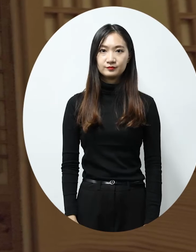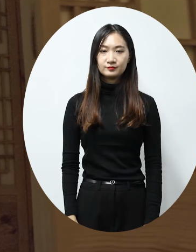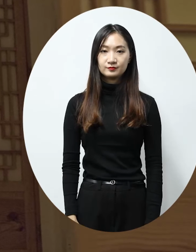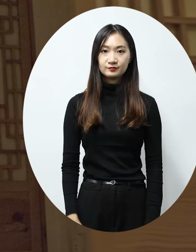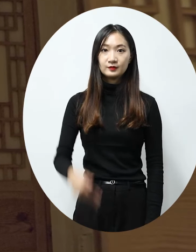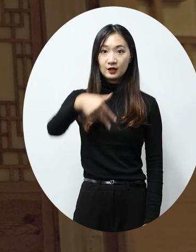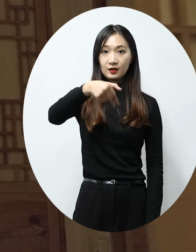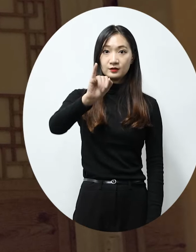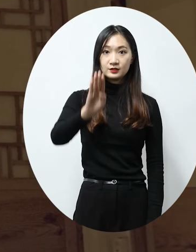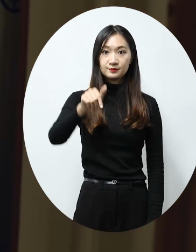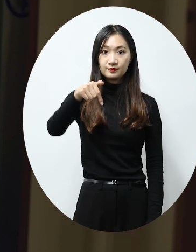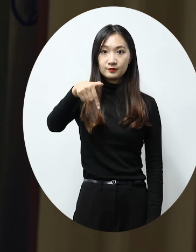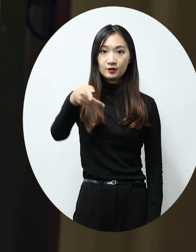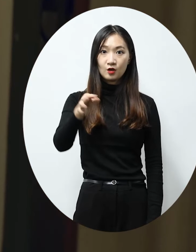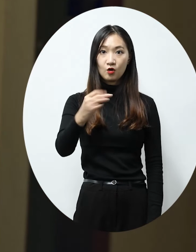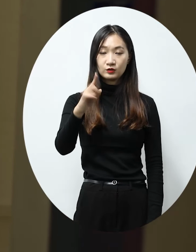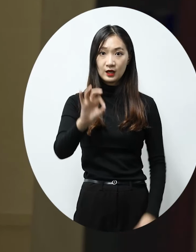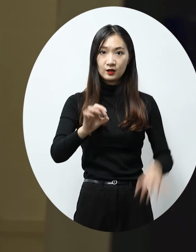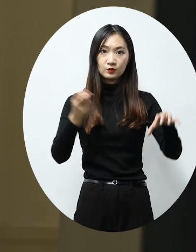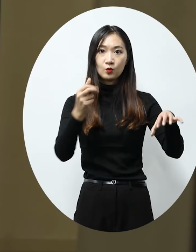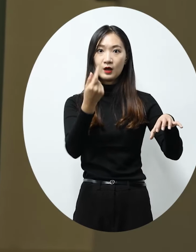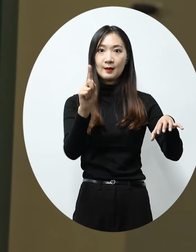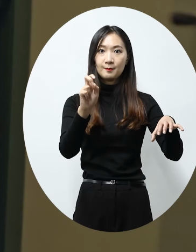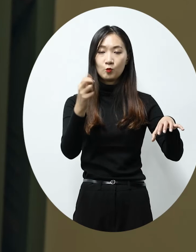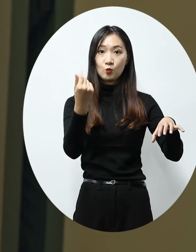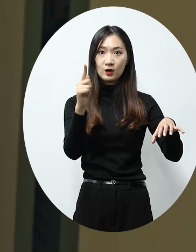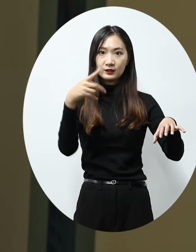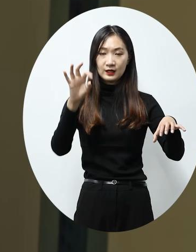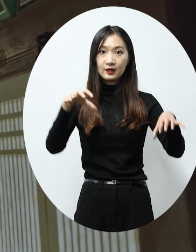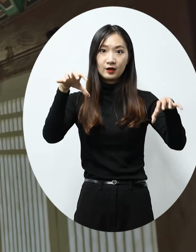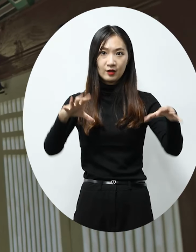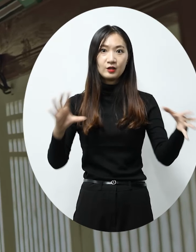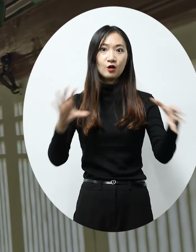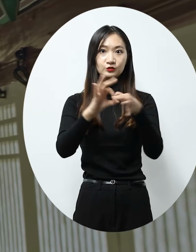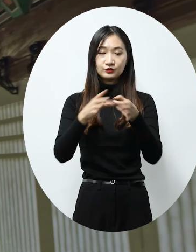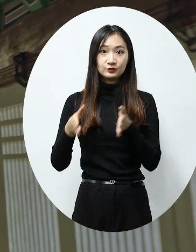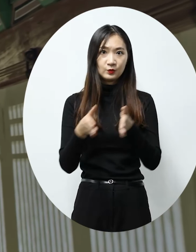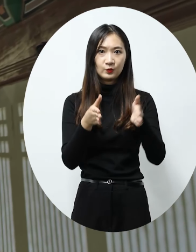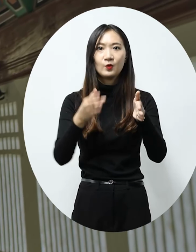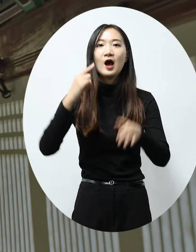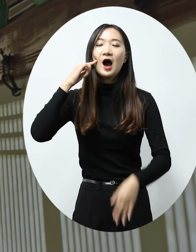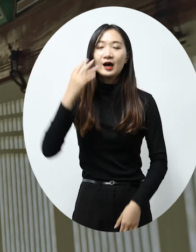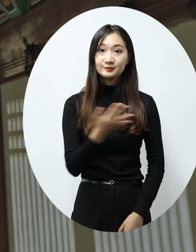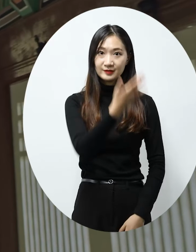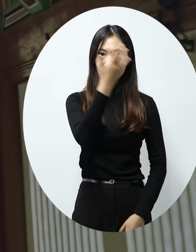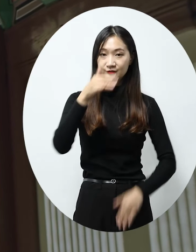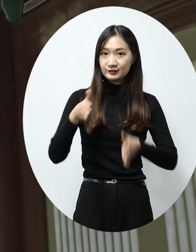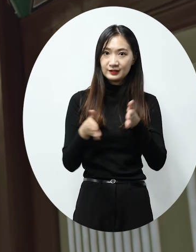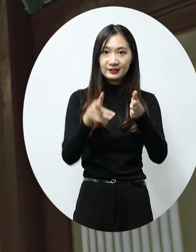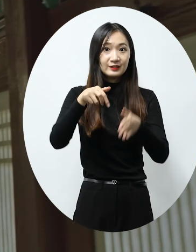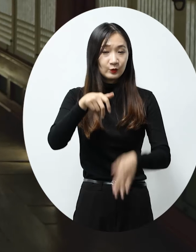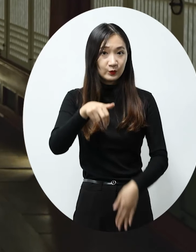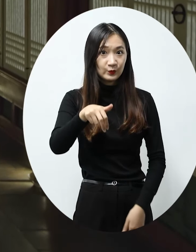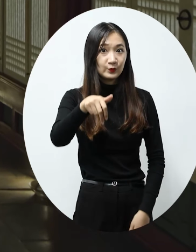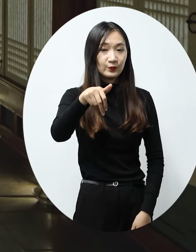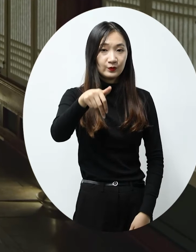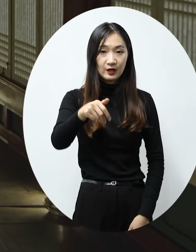집경당과 함화당을 이어주는 통로 아름다운 단청을 따라 살포시 걸으면